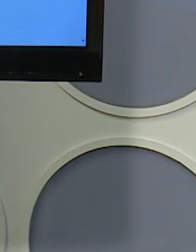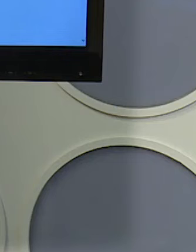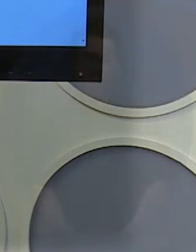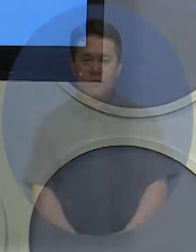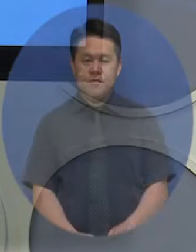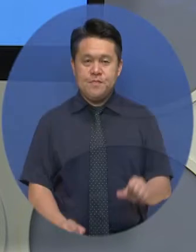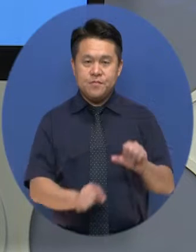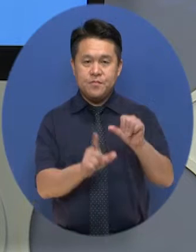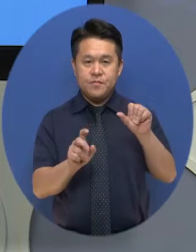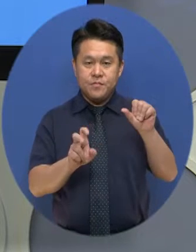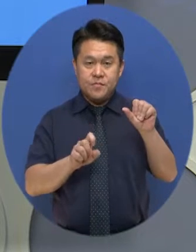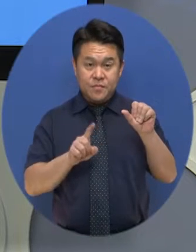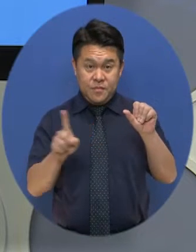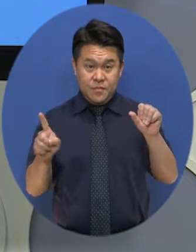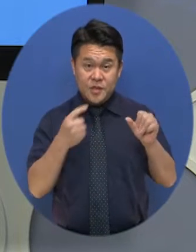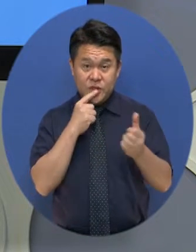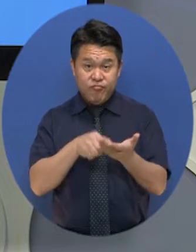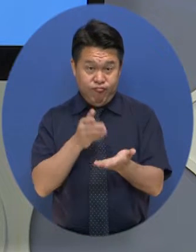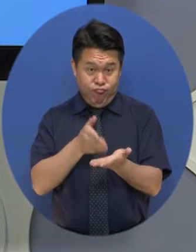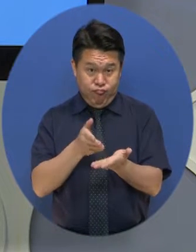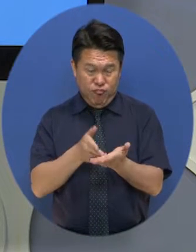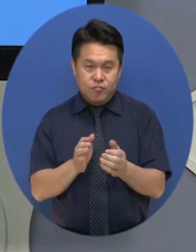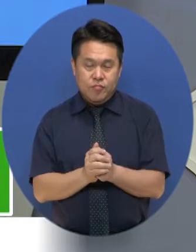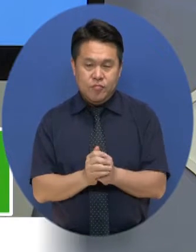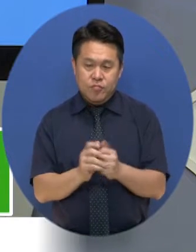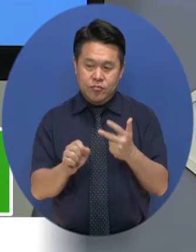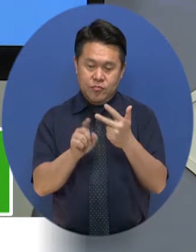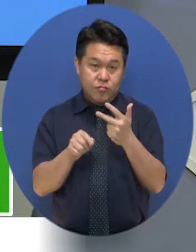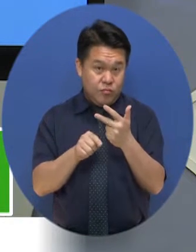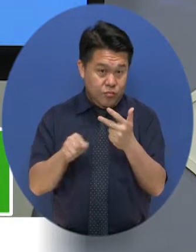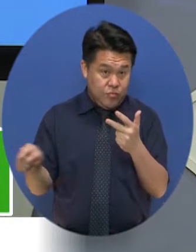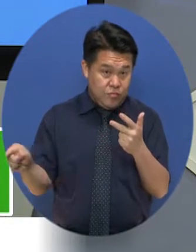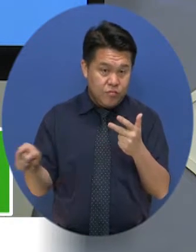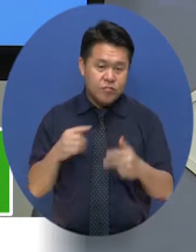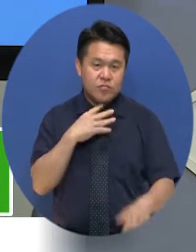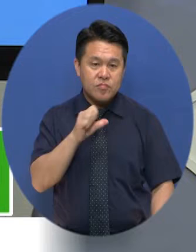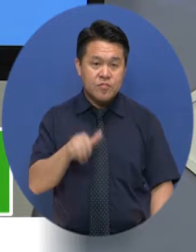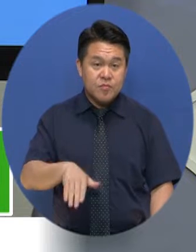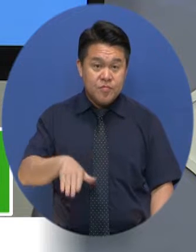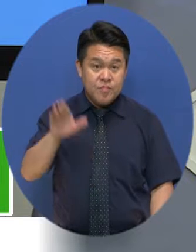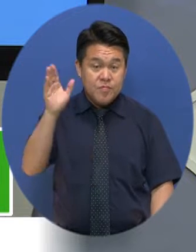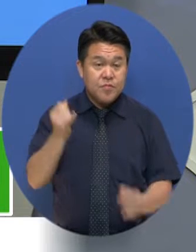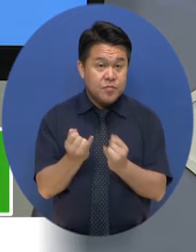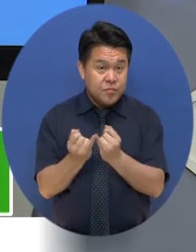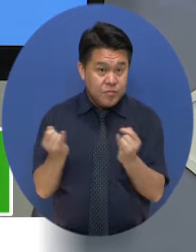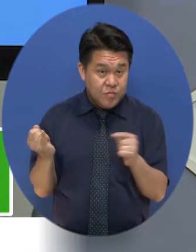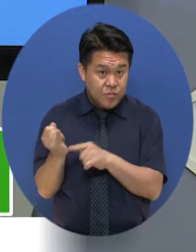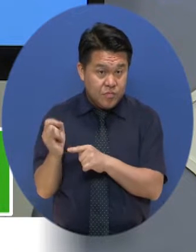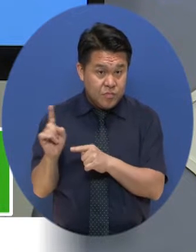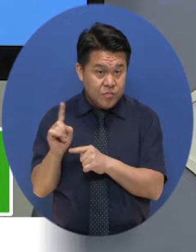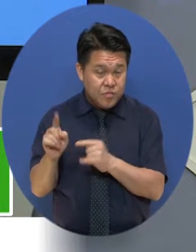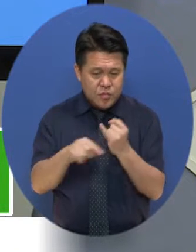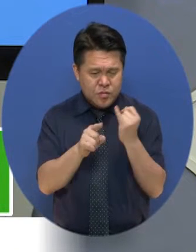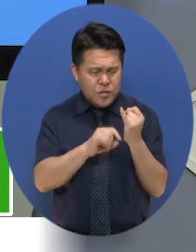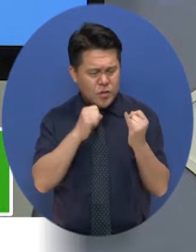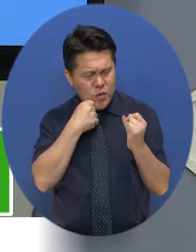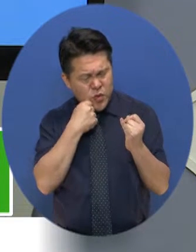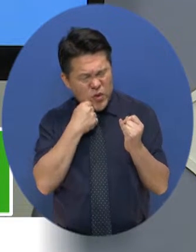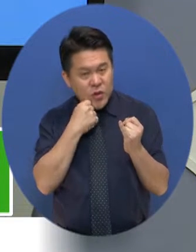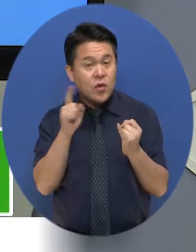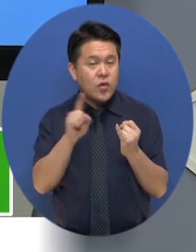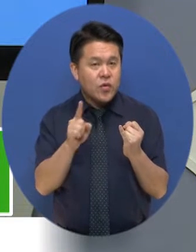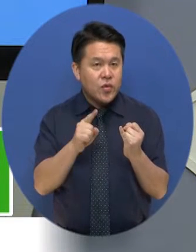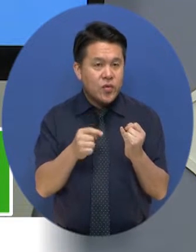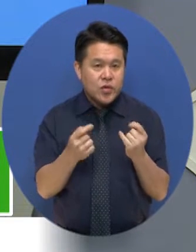5월 21일 만만한 했습니다 오는 7월부터 만 45세 이상인 여성도 난임 치료 시술 시 건강보험을